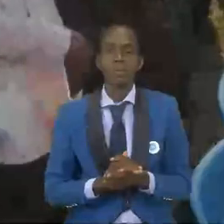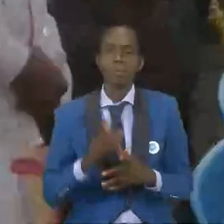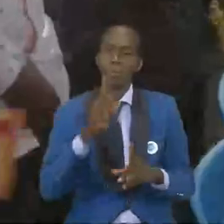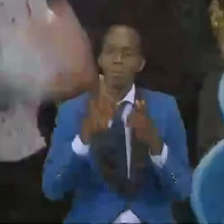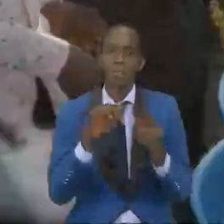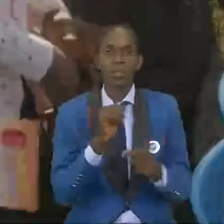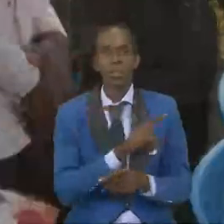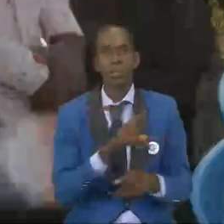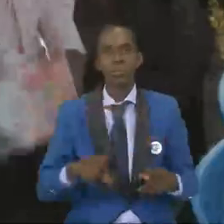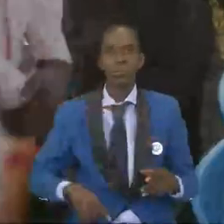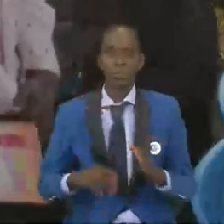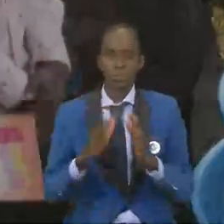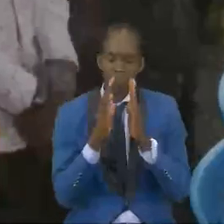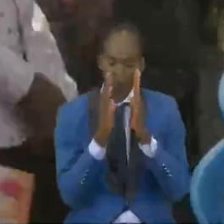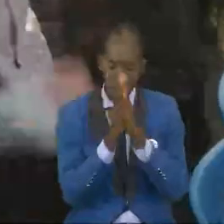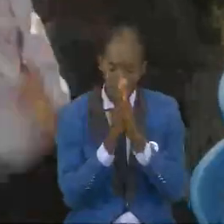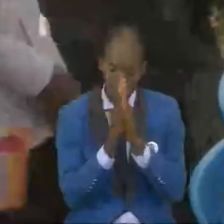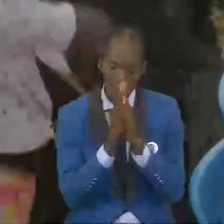Paix.